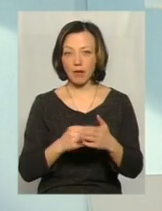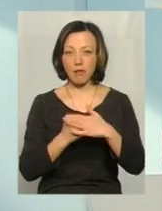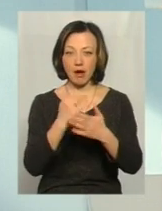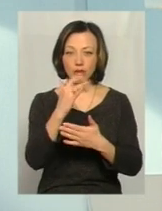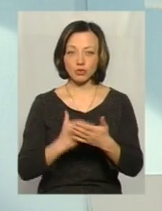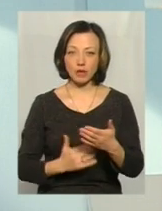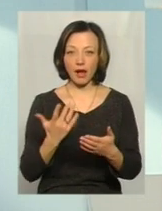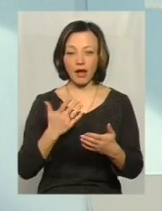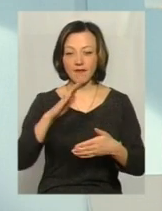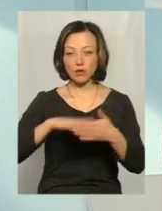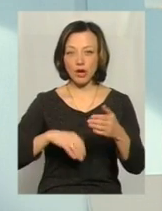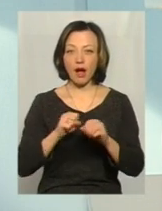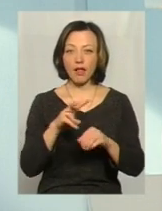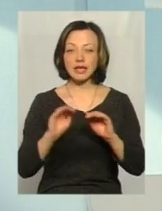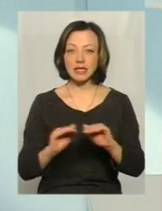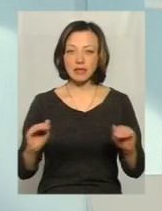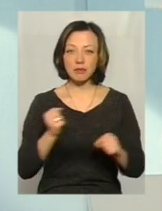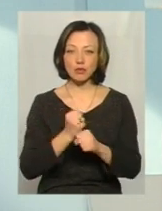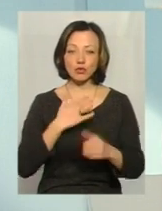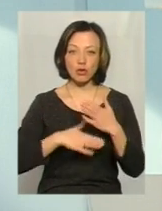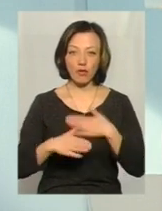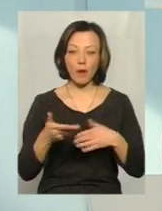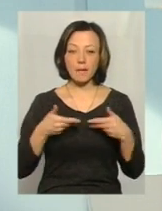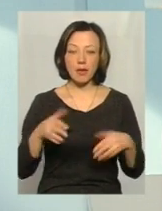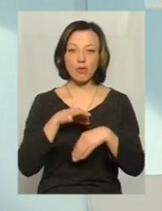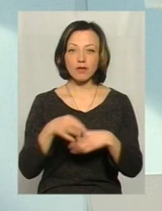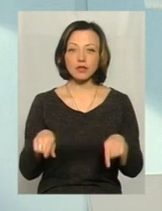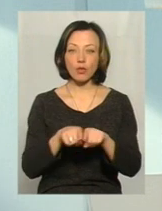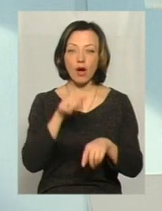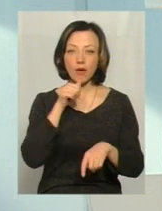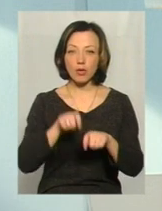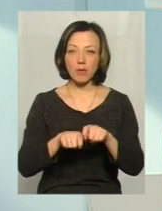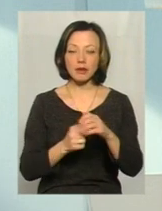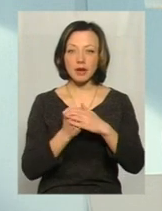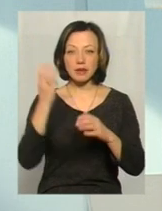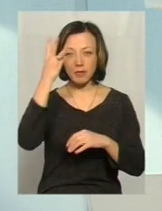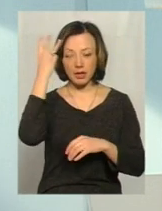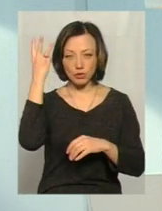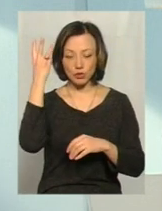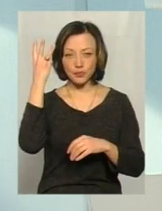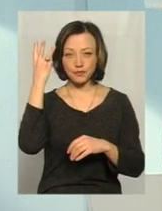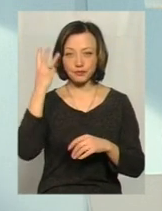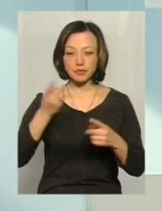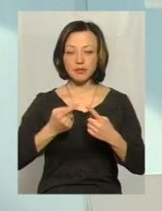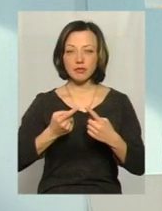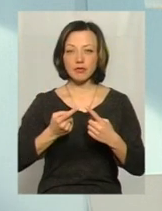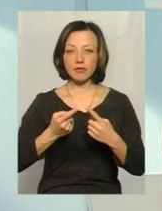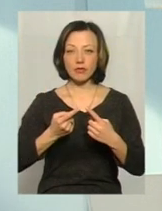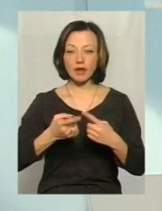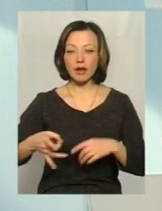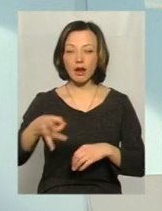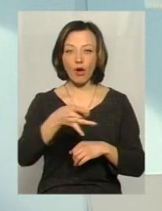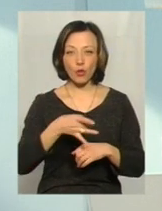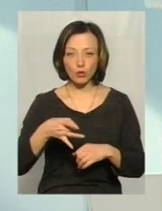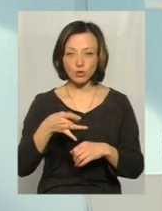яке вилучається. Але діти працюють з задоволенням. Ми провели таку апробацію на базі Хмельницького відділу, на Хмельницького